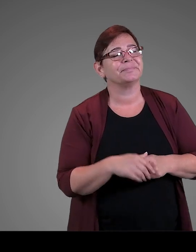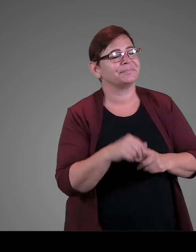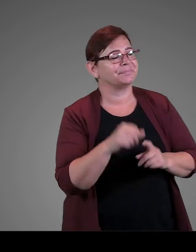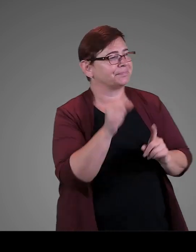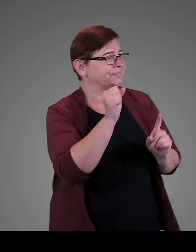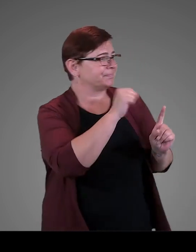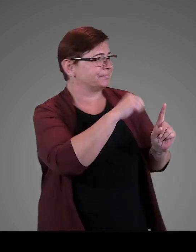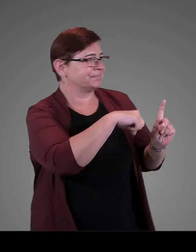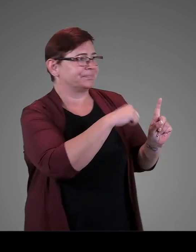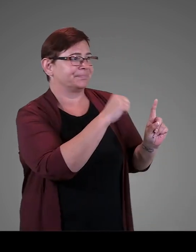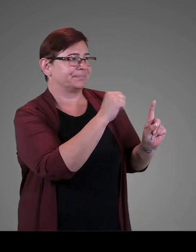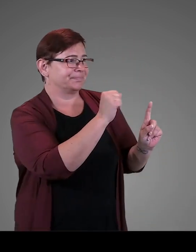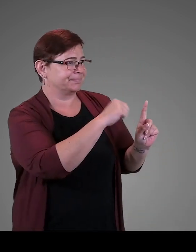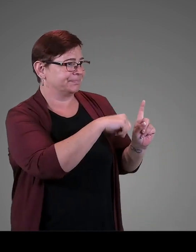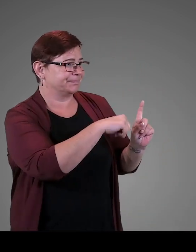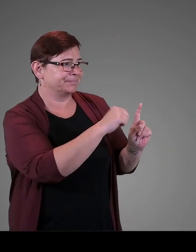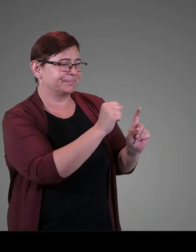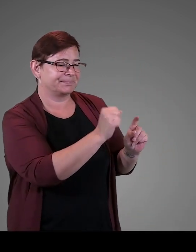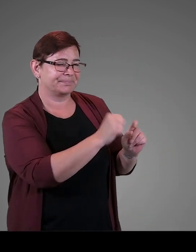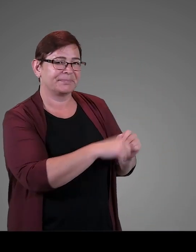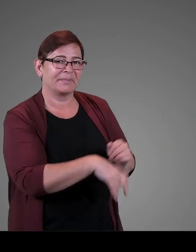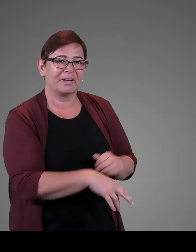Oui.